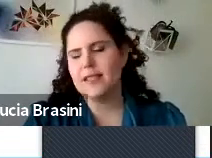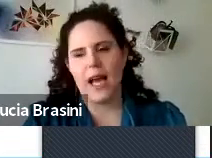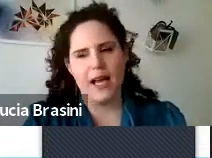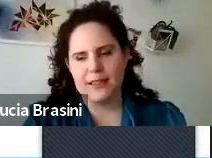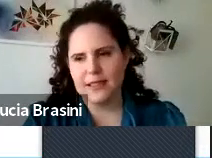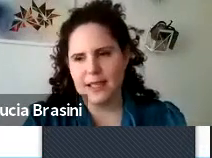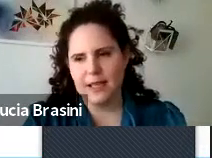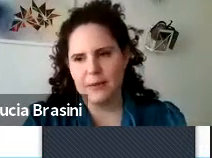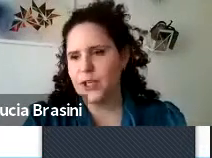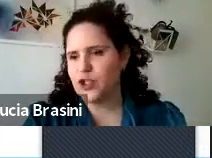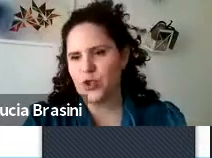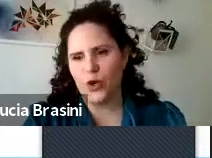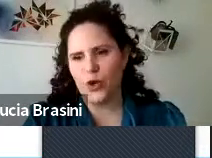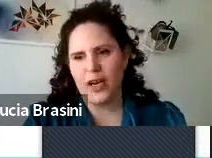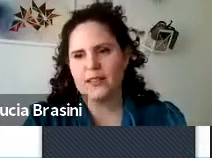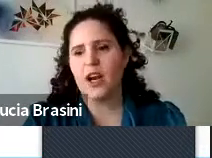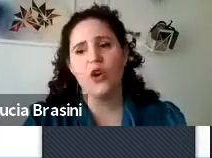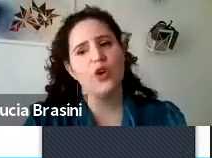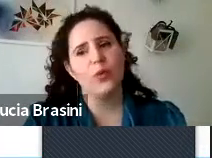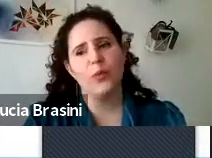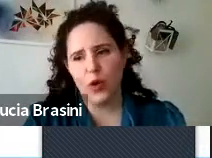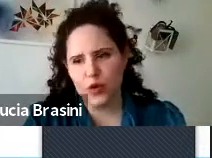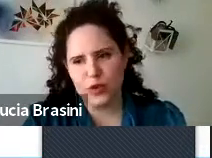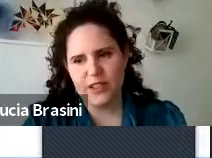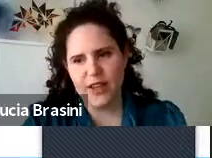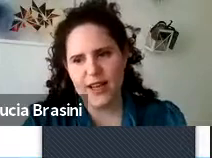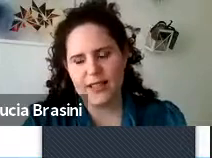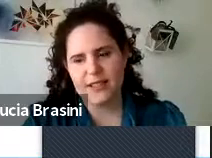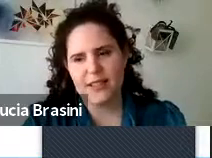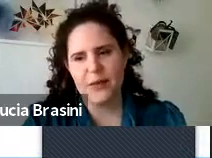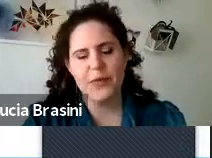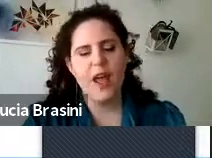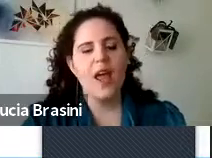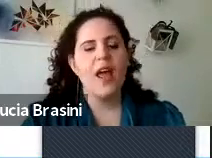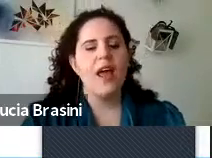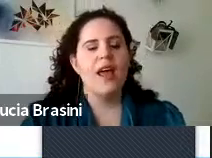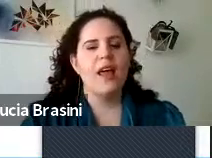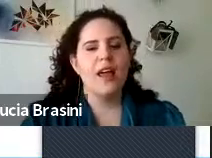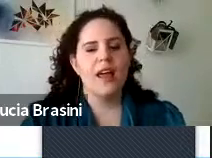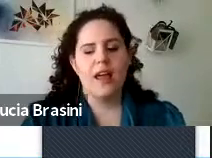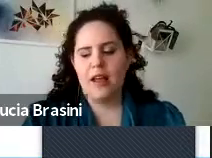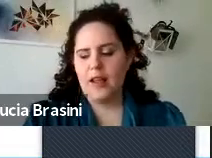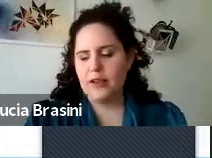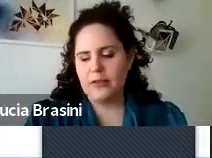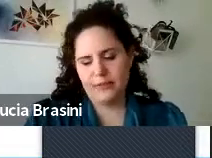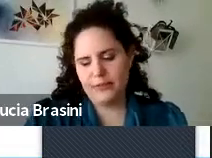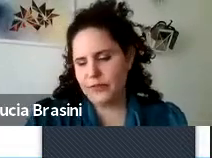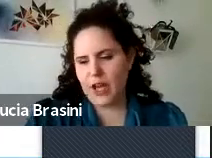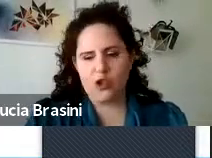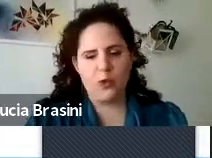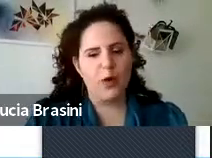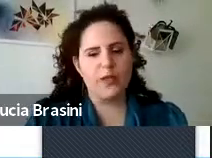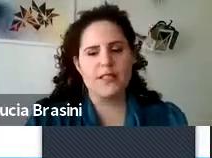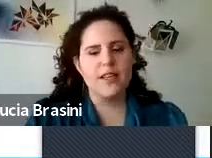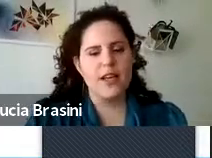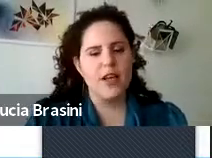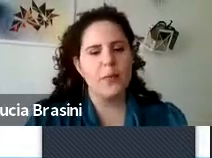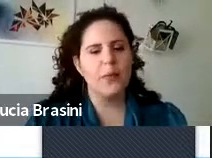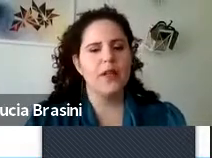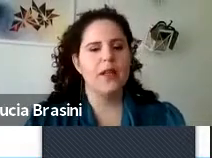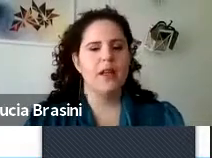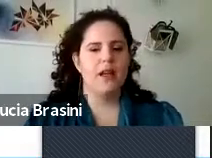comprende tante persone tra loro molto diverse. Vi faccio un po'